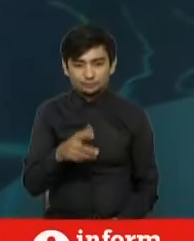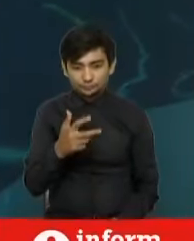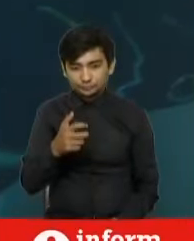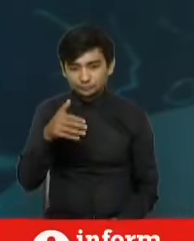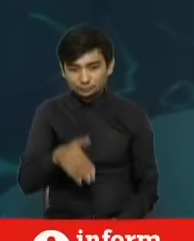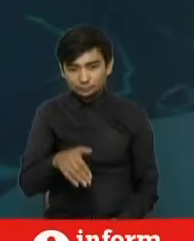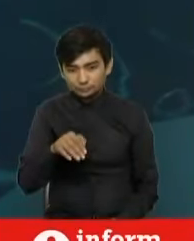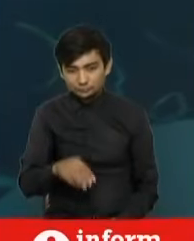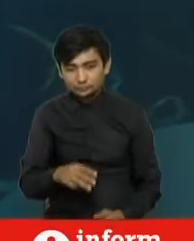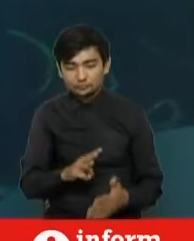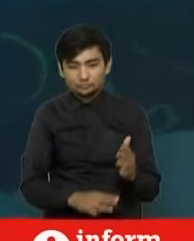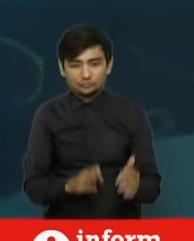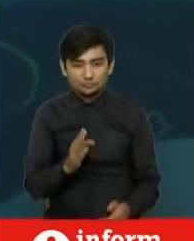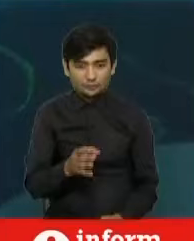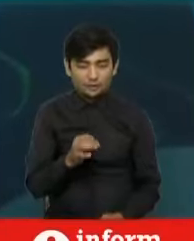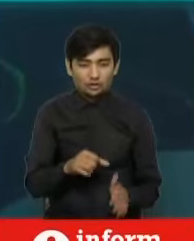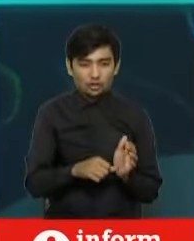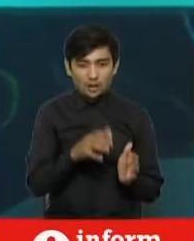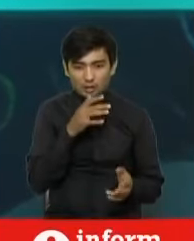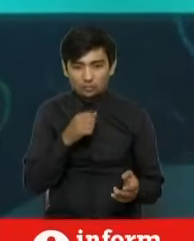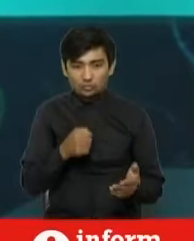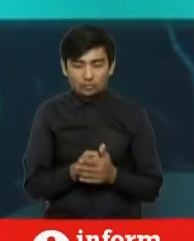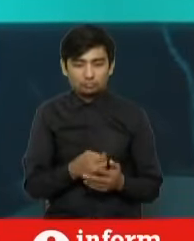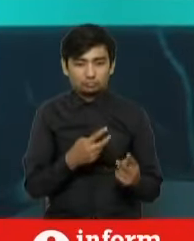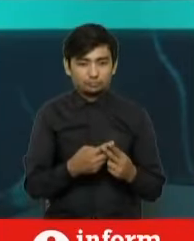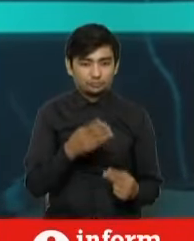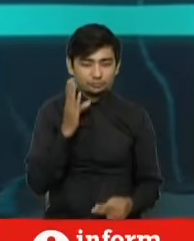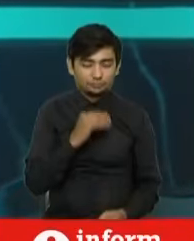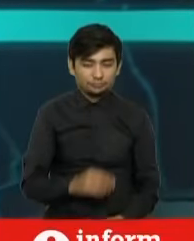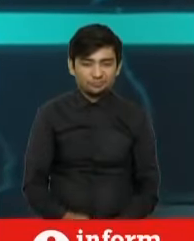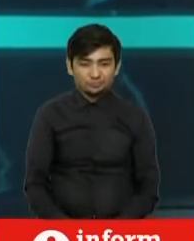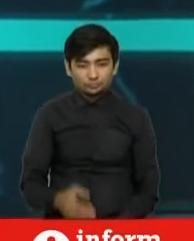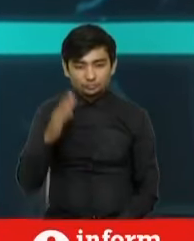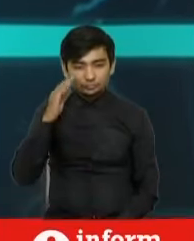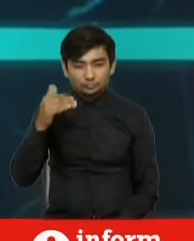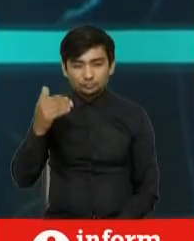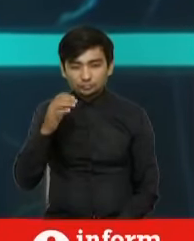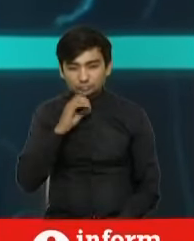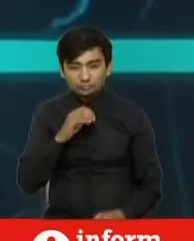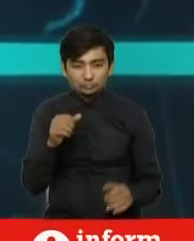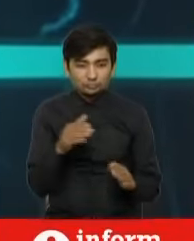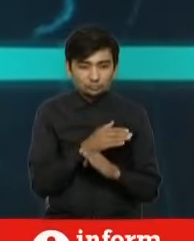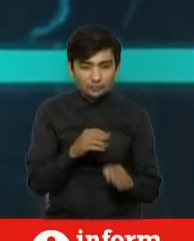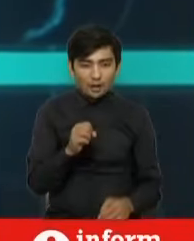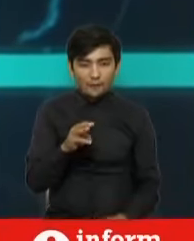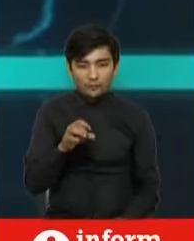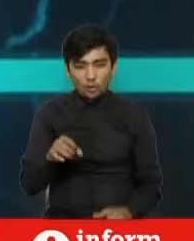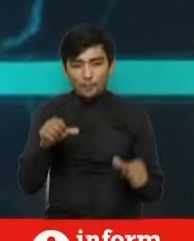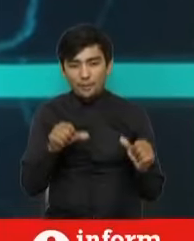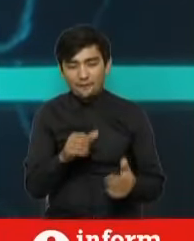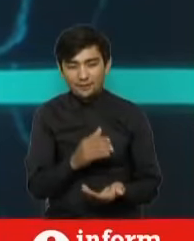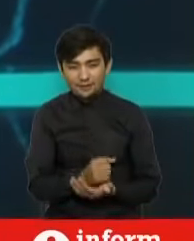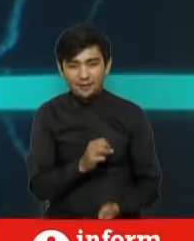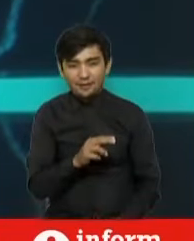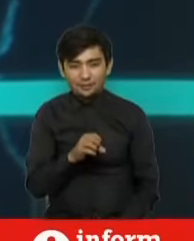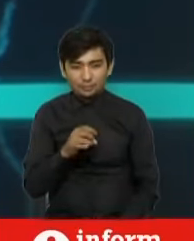300 000 теңге кешіріңіздер, айыппұл арқалап, 6 жылға дейін бас бостандығынан айырылады. Әділет министрлігі бүгінде авторлық құққа қатысты әкімшілік